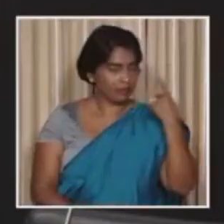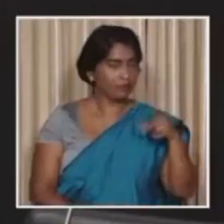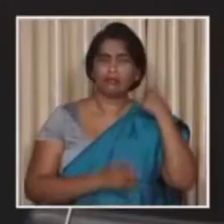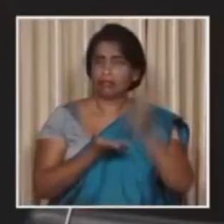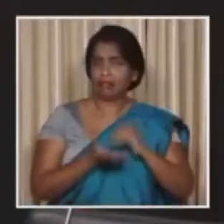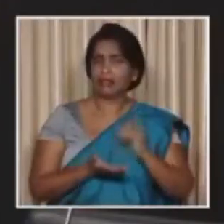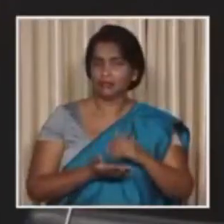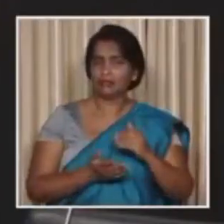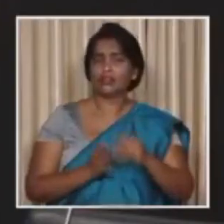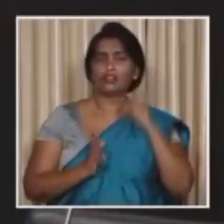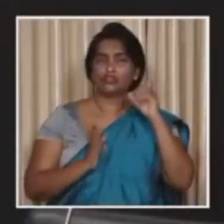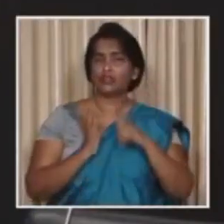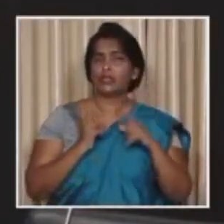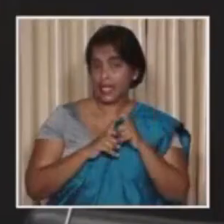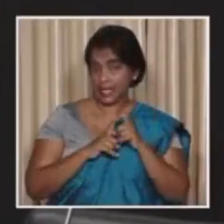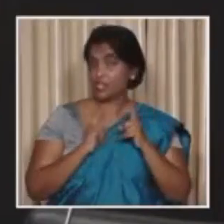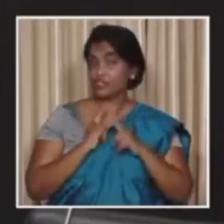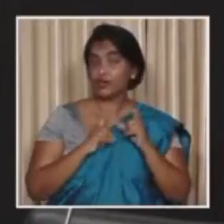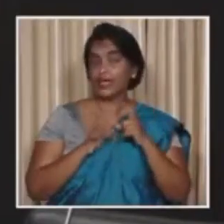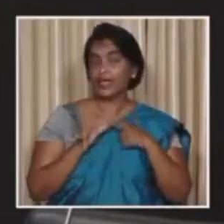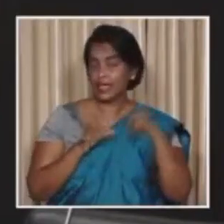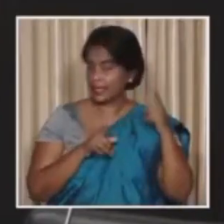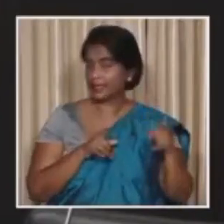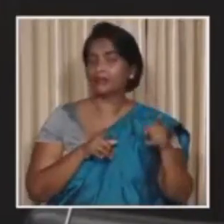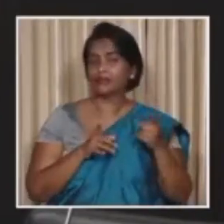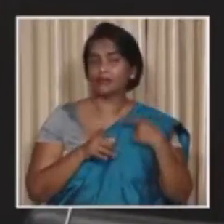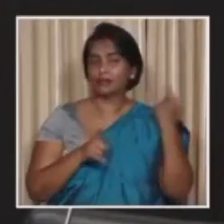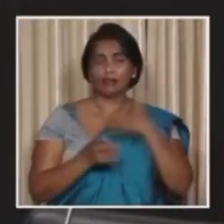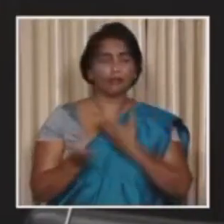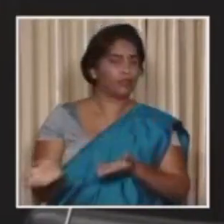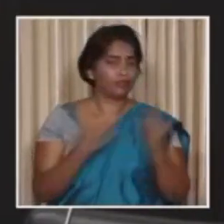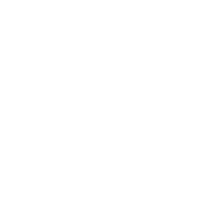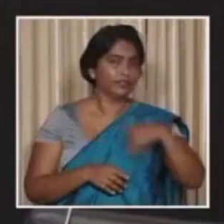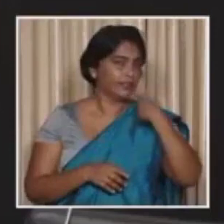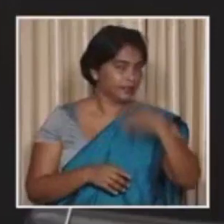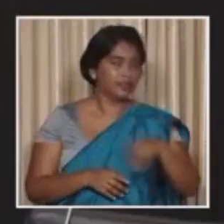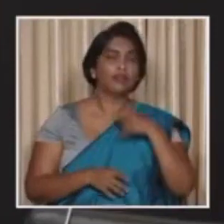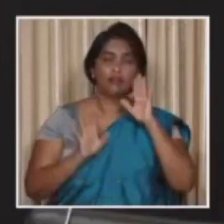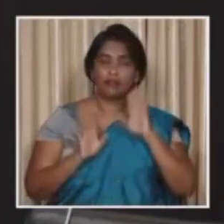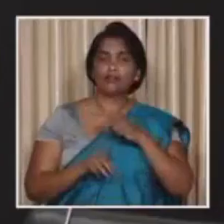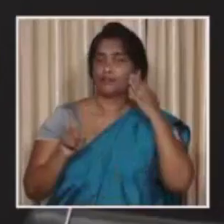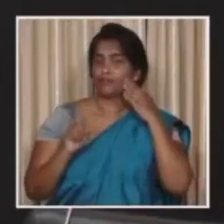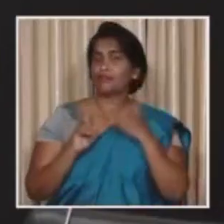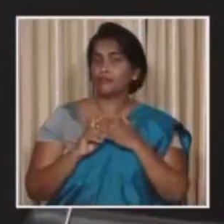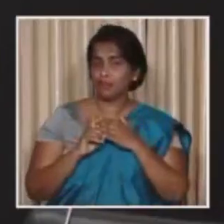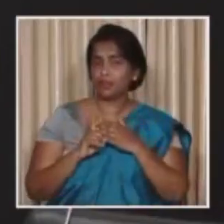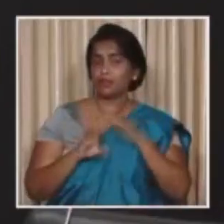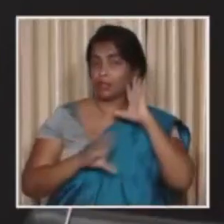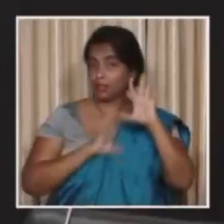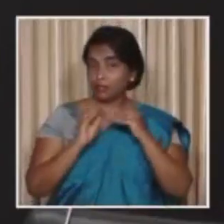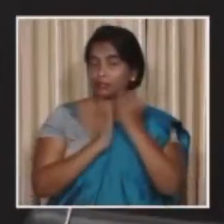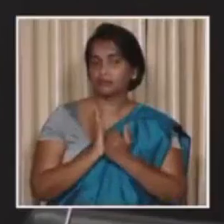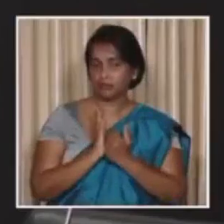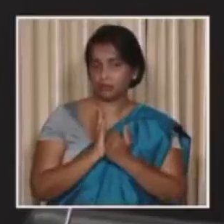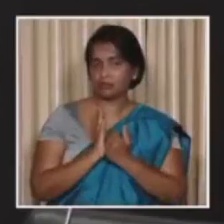කීප විටක් නාගරික සංවර්ධන අධිකාරිය ගෙනාලි වෙල එතනින් ඉවත් කරගන්න ලෙස දැනුම් දීලා තියෙනවා ඒක නිසා මේ පිළිබඳ විස්තරාත්මක